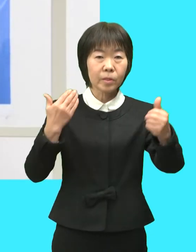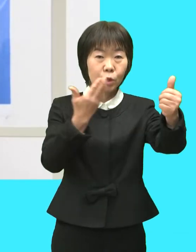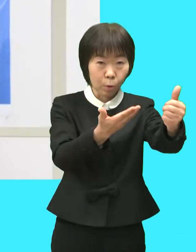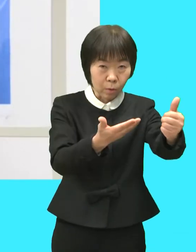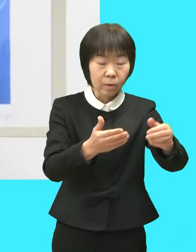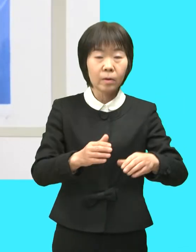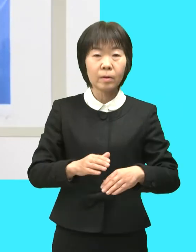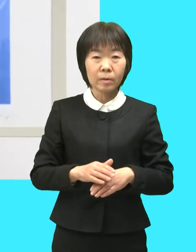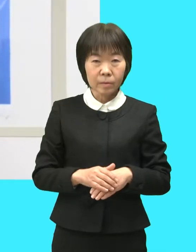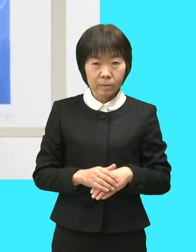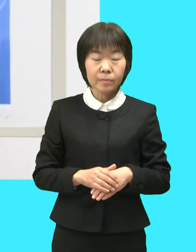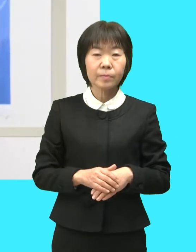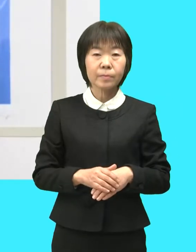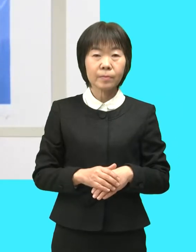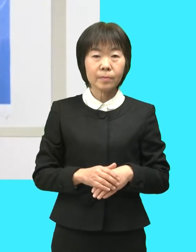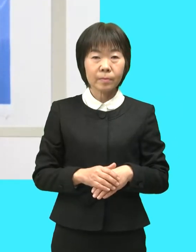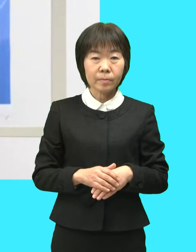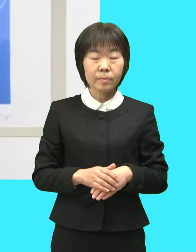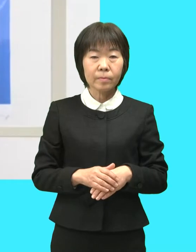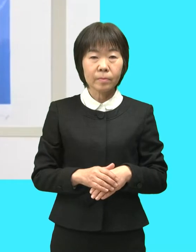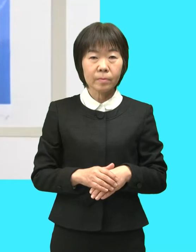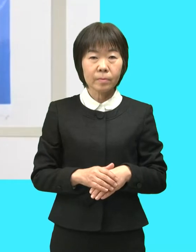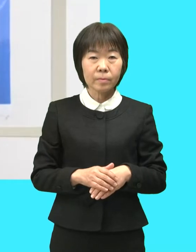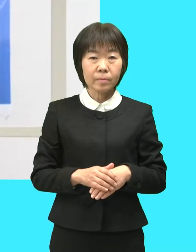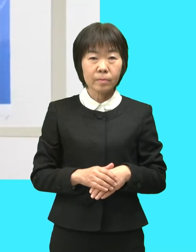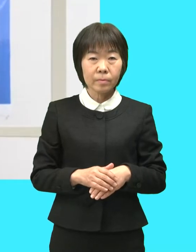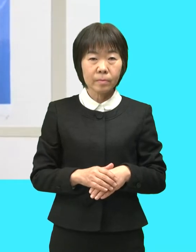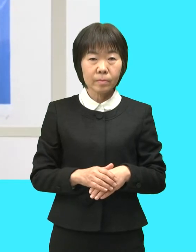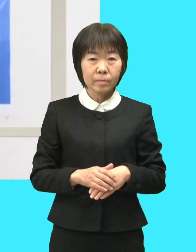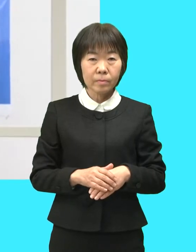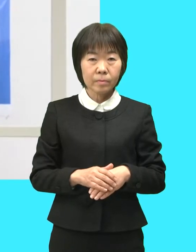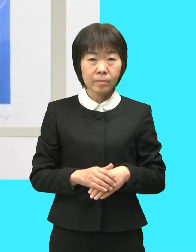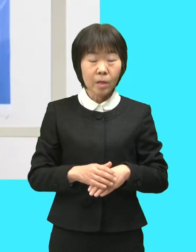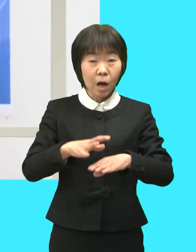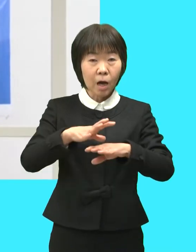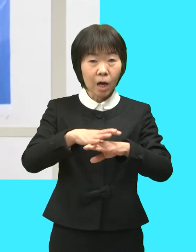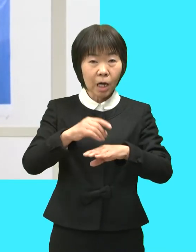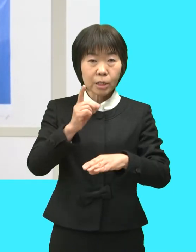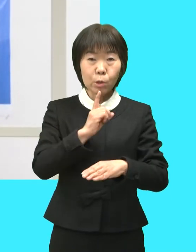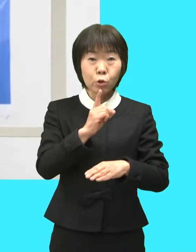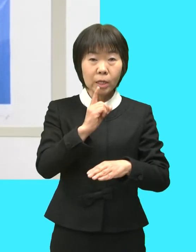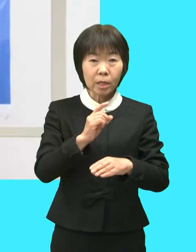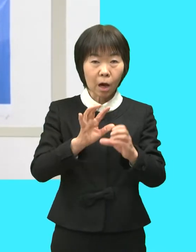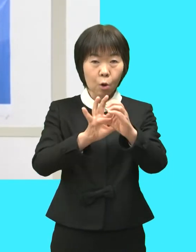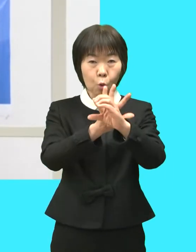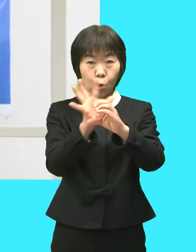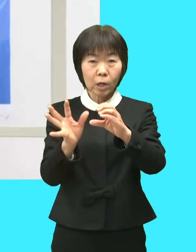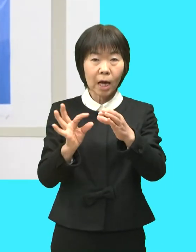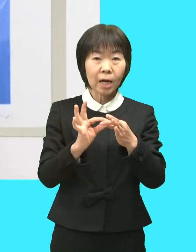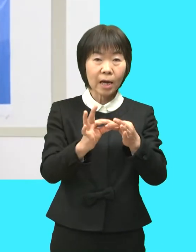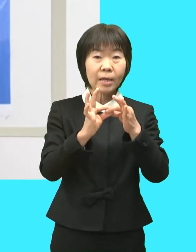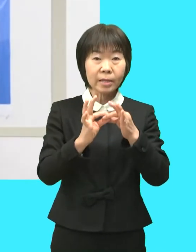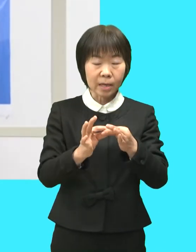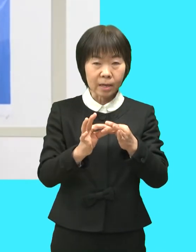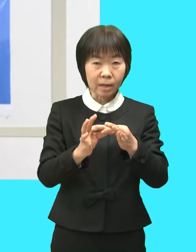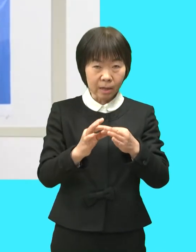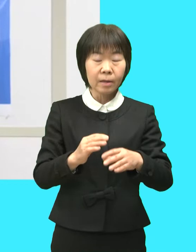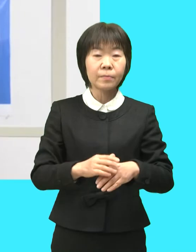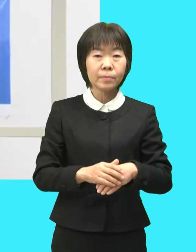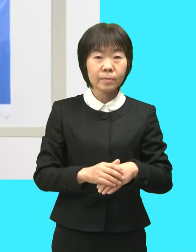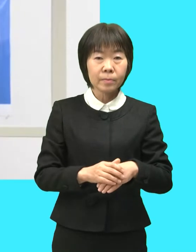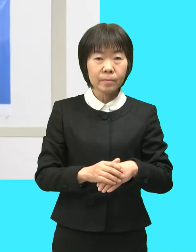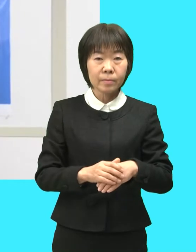島の木田です。 はい。 今年もよろしくお願いいたします。 よろしくお願いします。 冒頭におっしゃってたコロナ関連で、はい、質問したいんですけれ